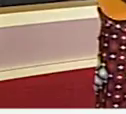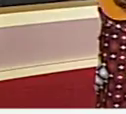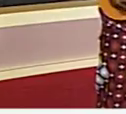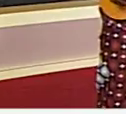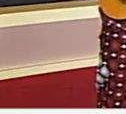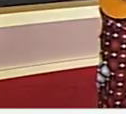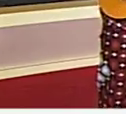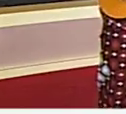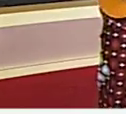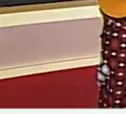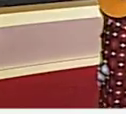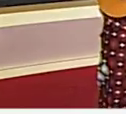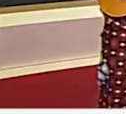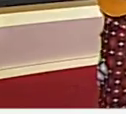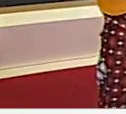Aoko.